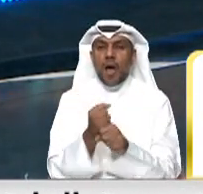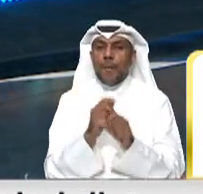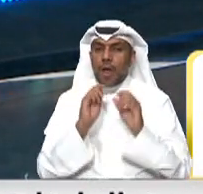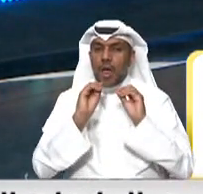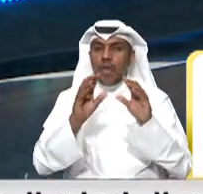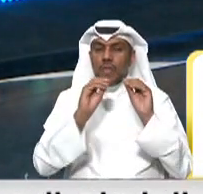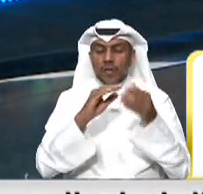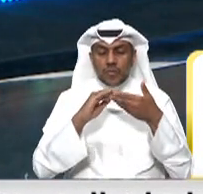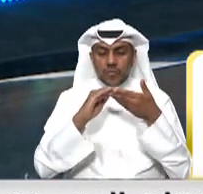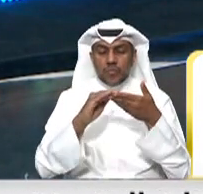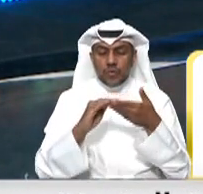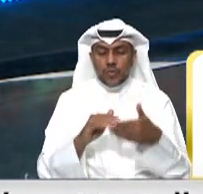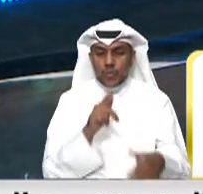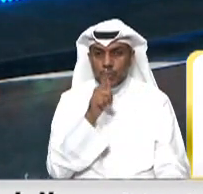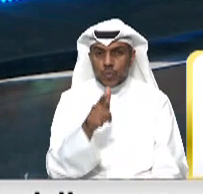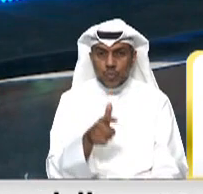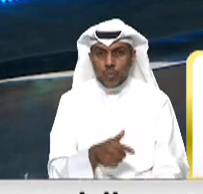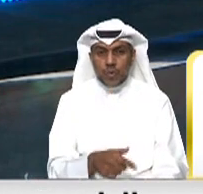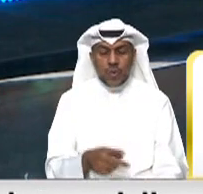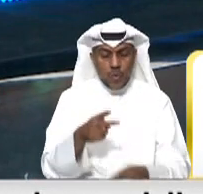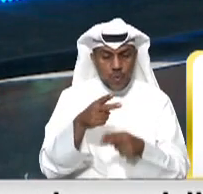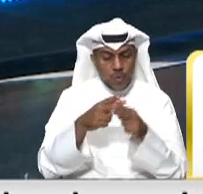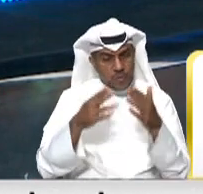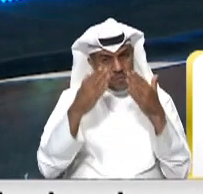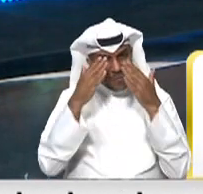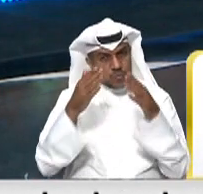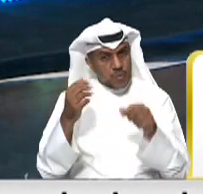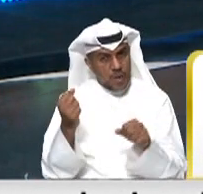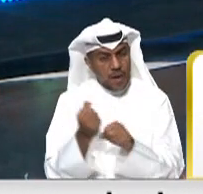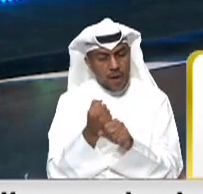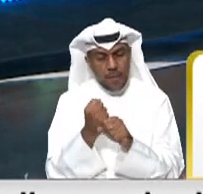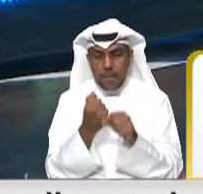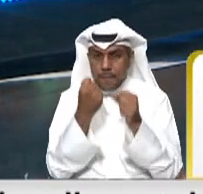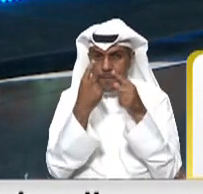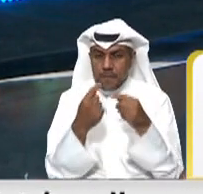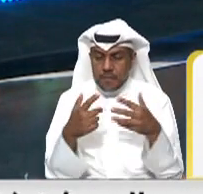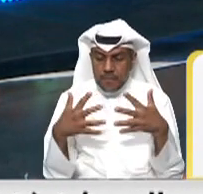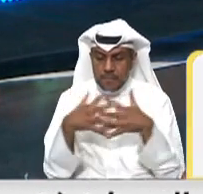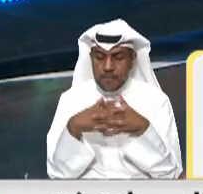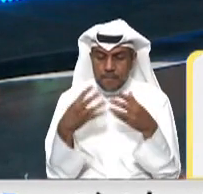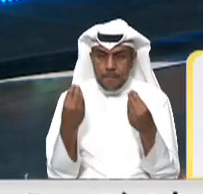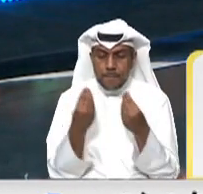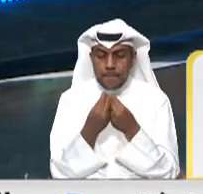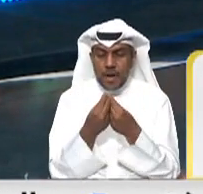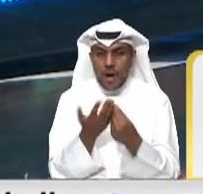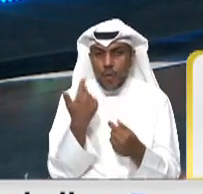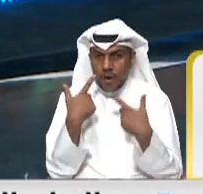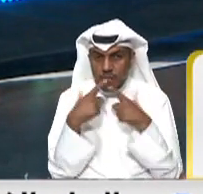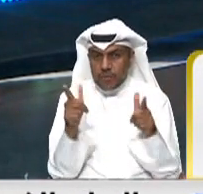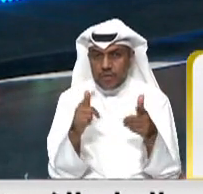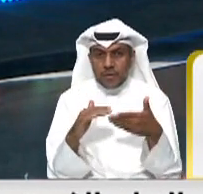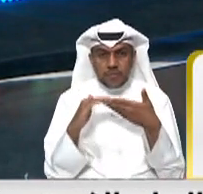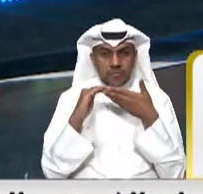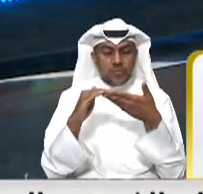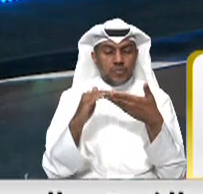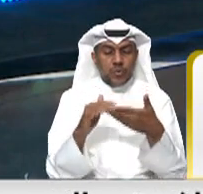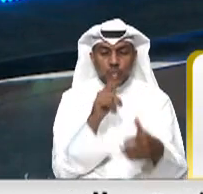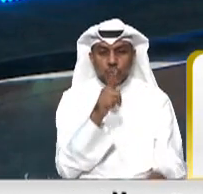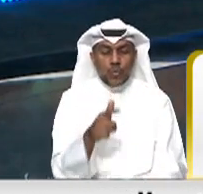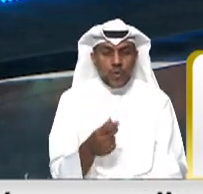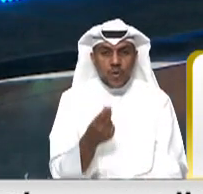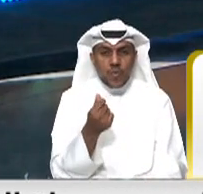لازاريني بزيادة دولة الكويت تمويلها للوكالة بعد إعلانها تقديم مساهمة طوعية